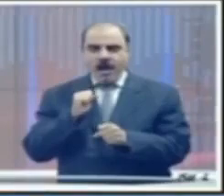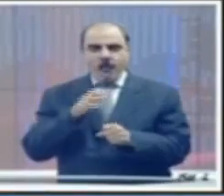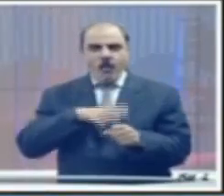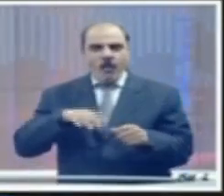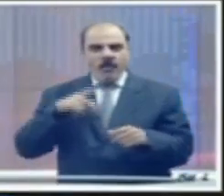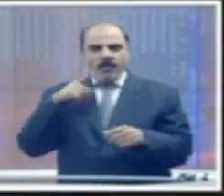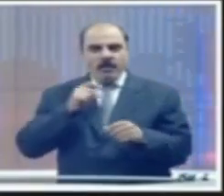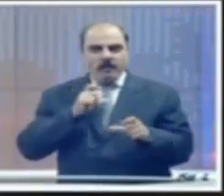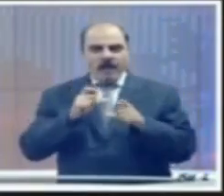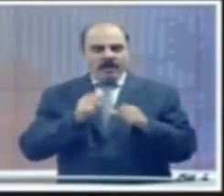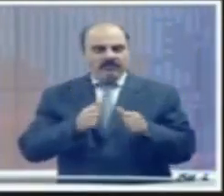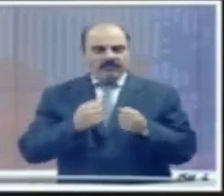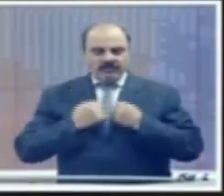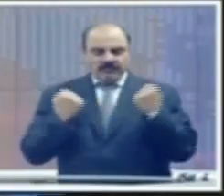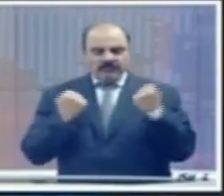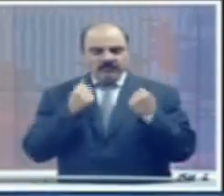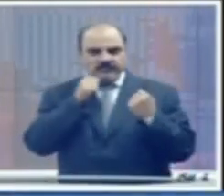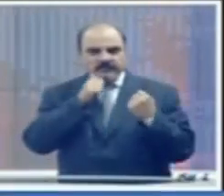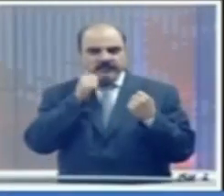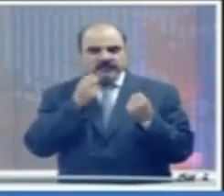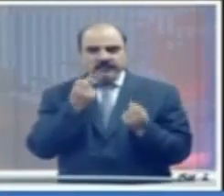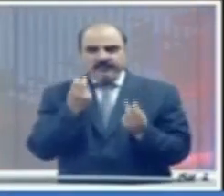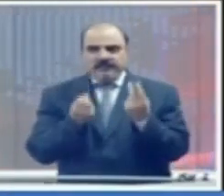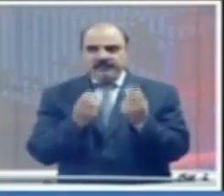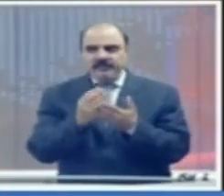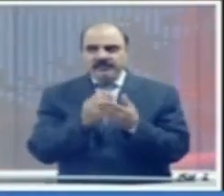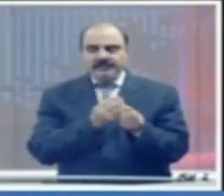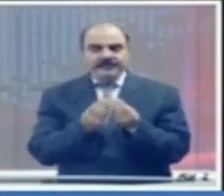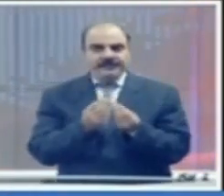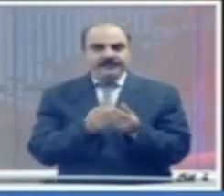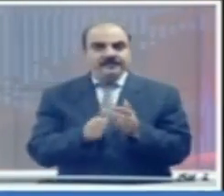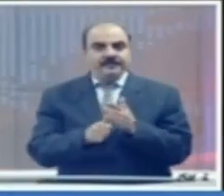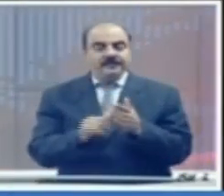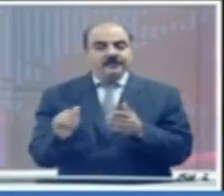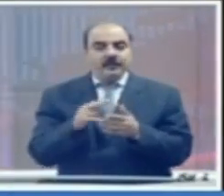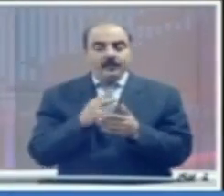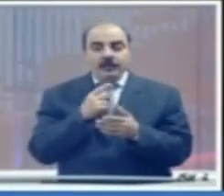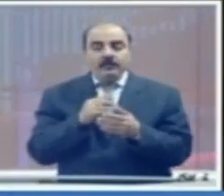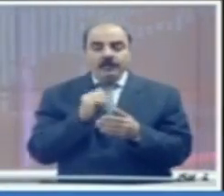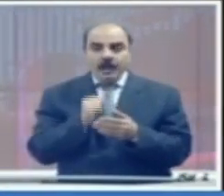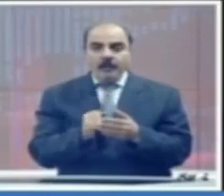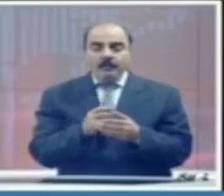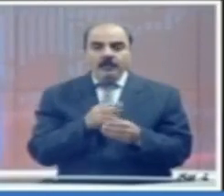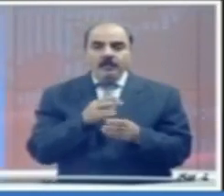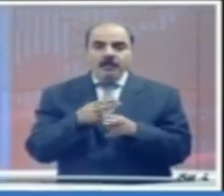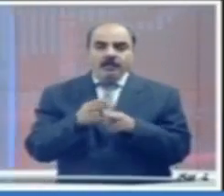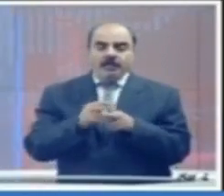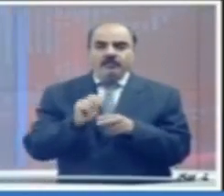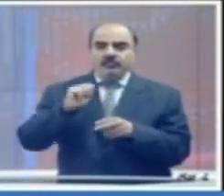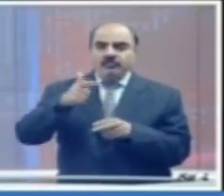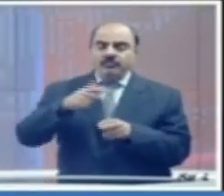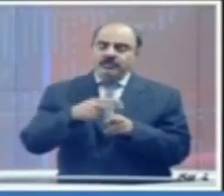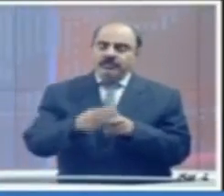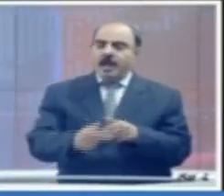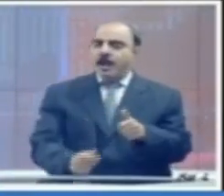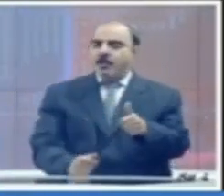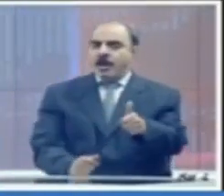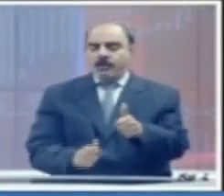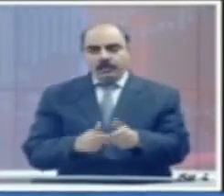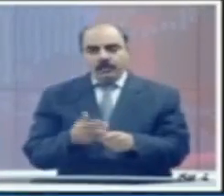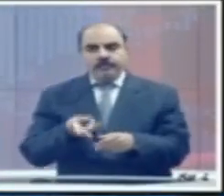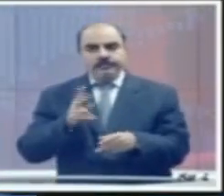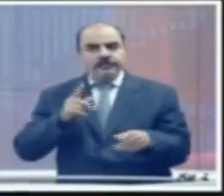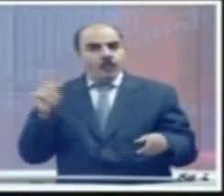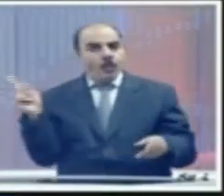لكن البنك المركزي قدم مبادرات كتيرة قوي، منها ومن أهمها تأجيل الأقساط لمدة 6 شهور، ودي كانت بتنطبق على